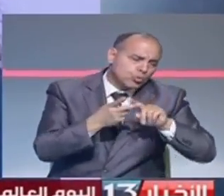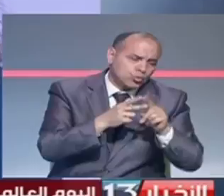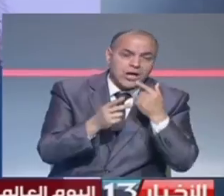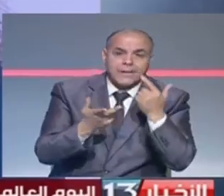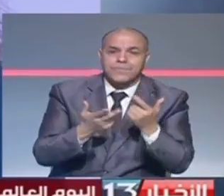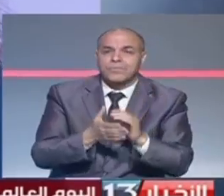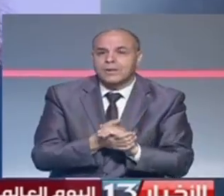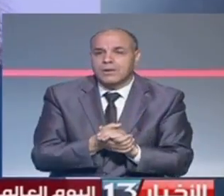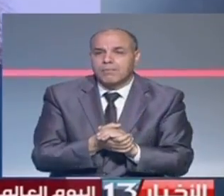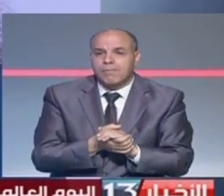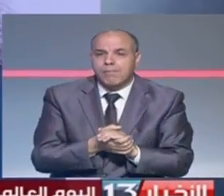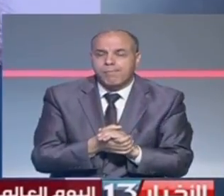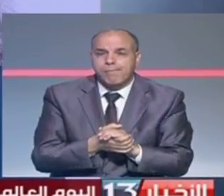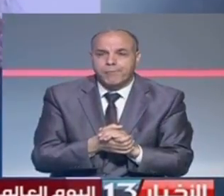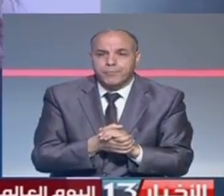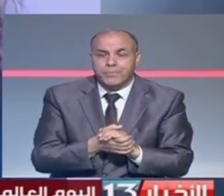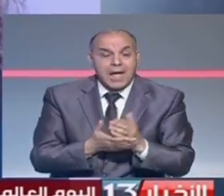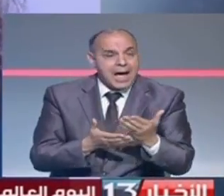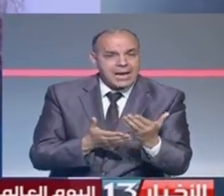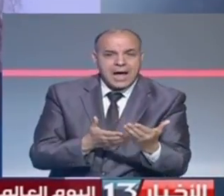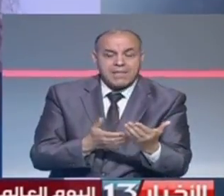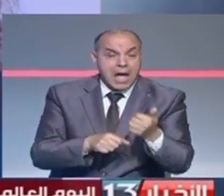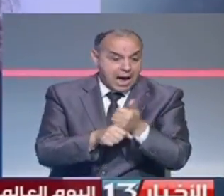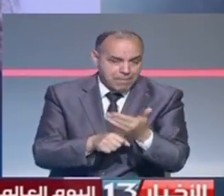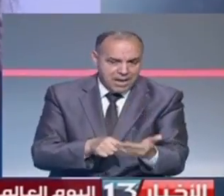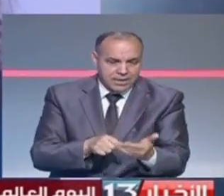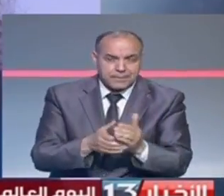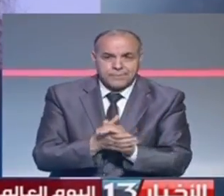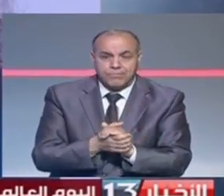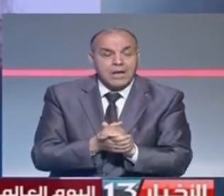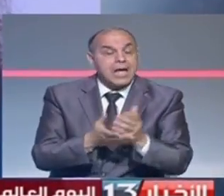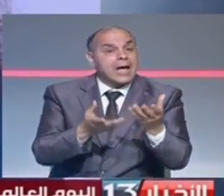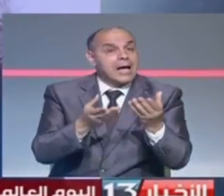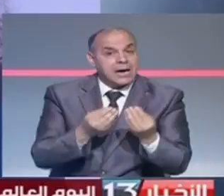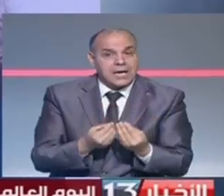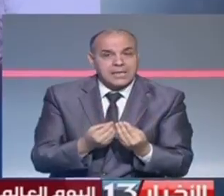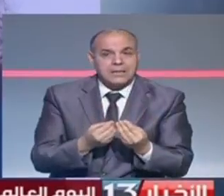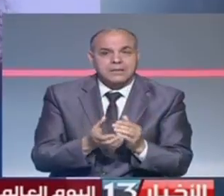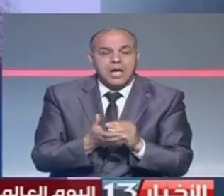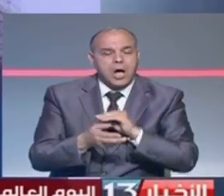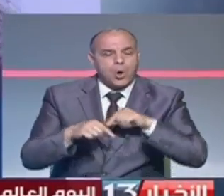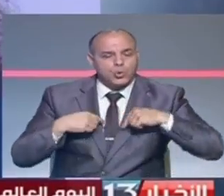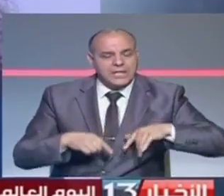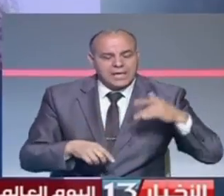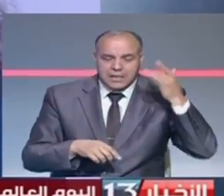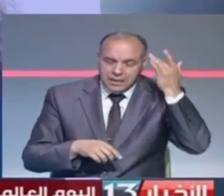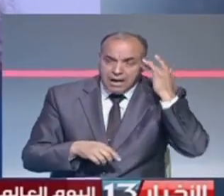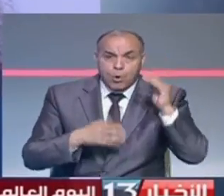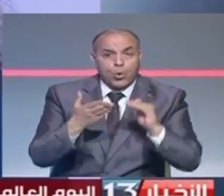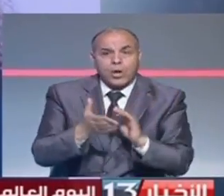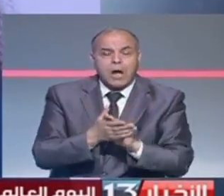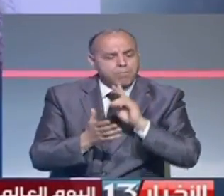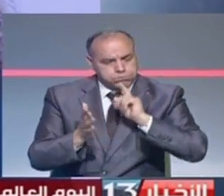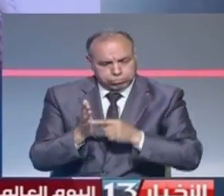اه على هذيك معناتها وزاره الثقافه يعني اه